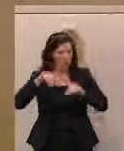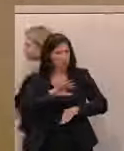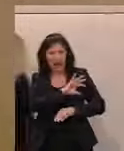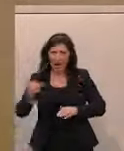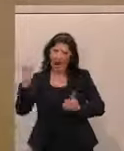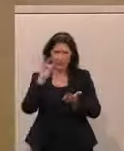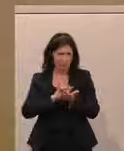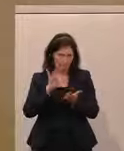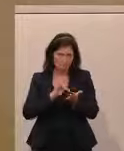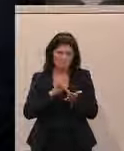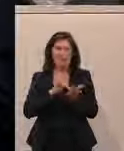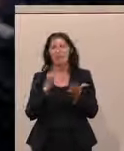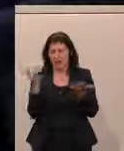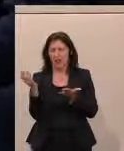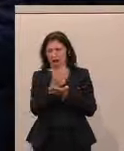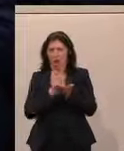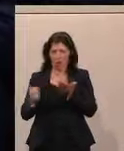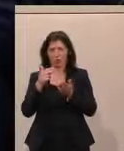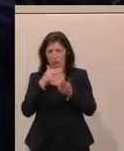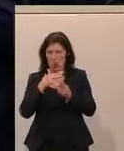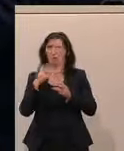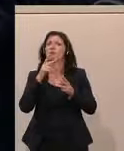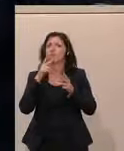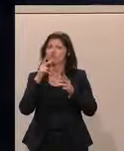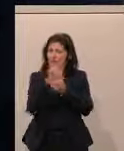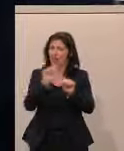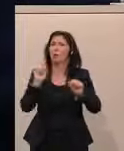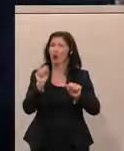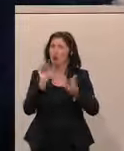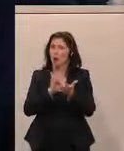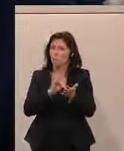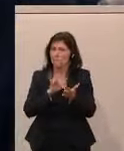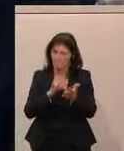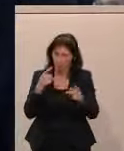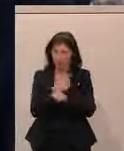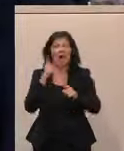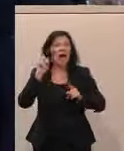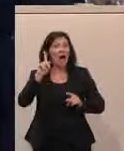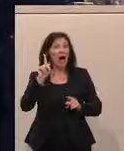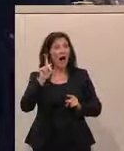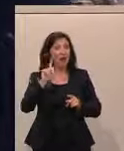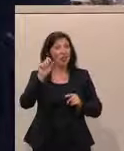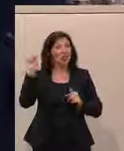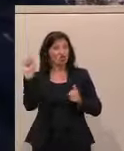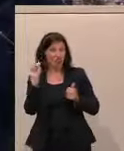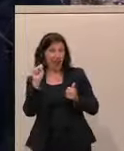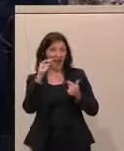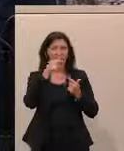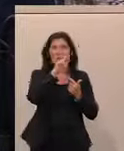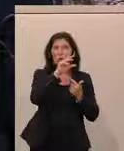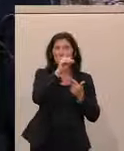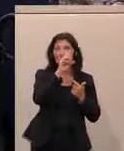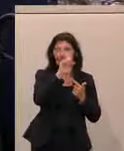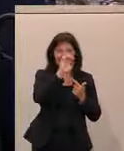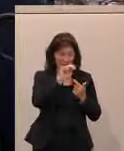politischer Gegner. Aber Strache und Gudenus haben uns durch das Ibiza-Video die Evidenz für etwas